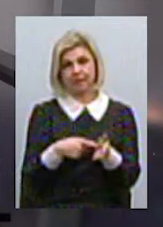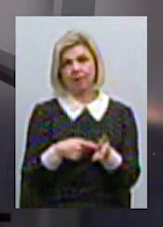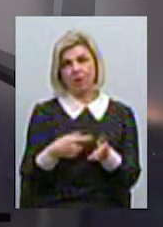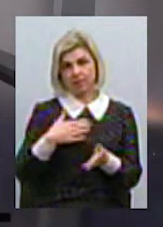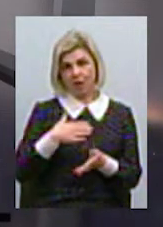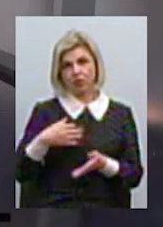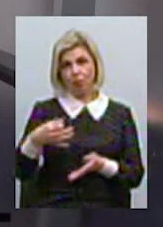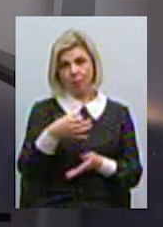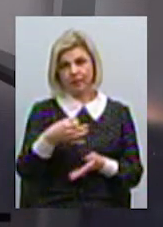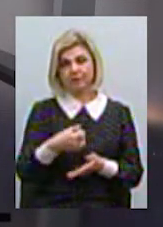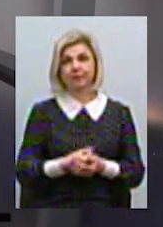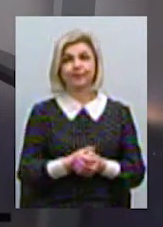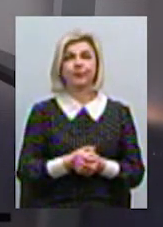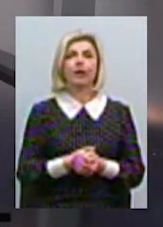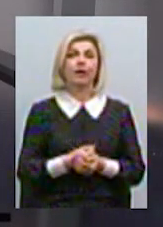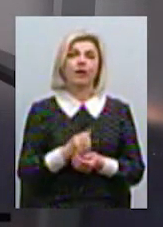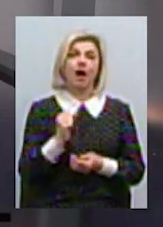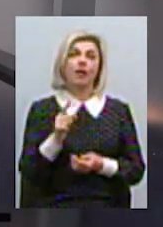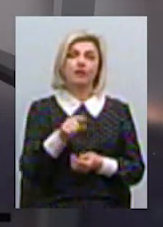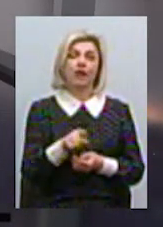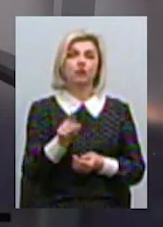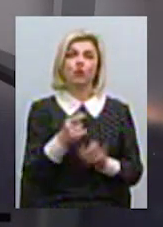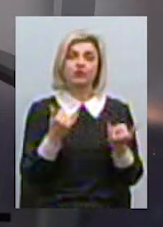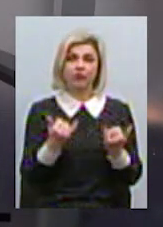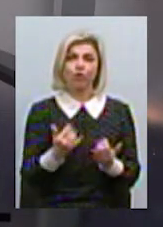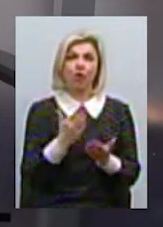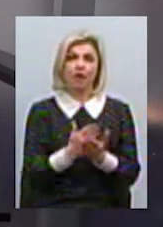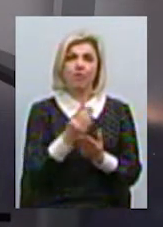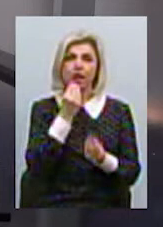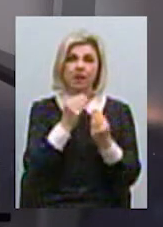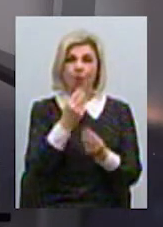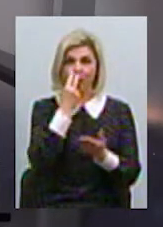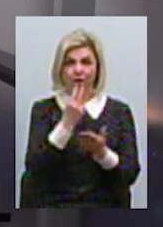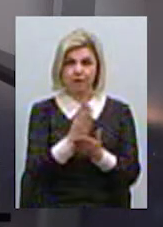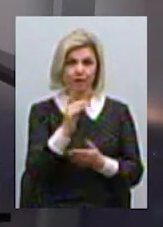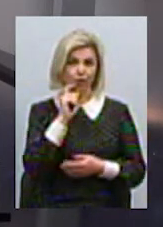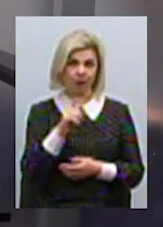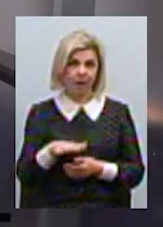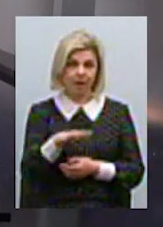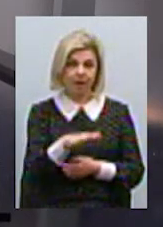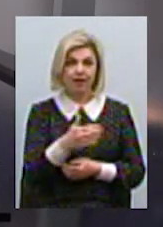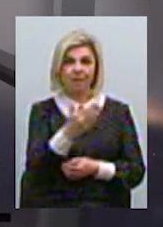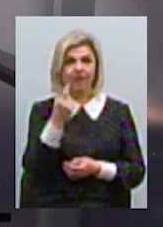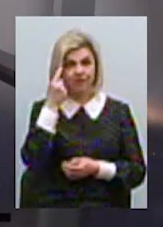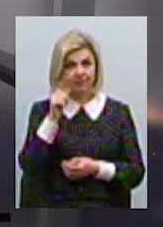нашої області. Але і тим, що сьогодні ми маємо найкращий показник в Україні, ви знаєте, що